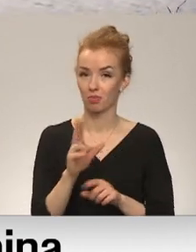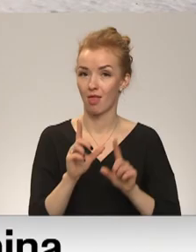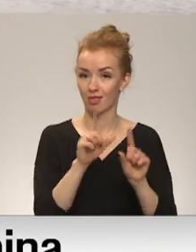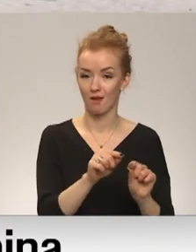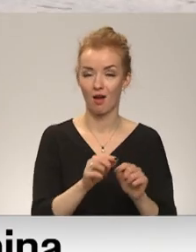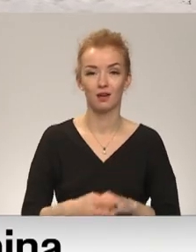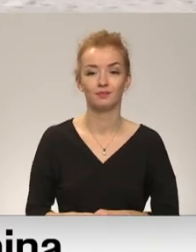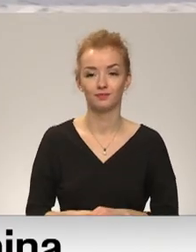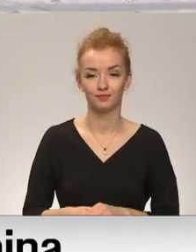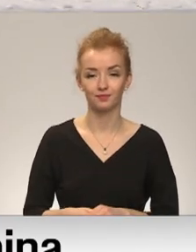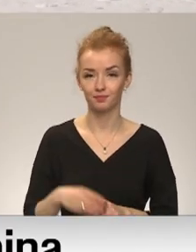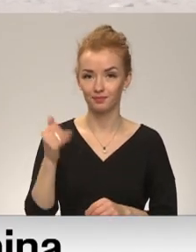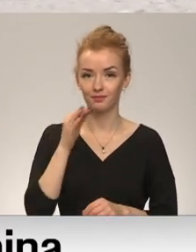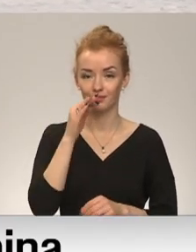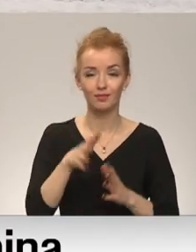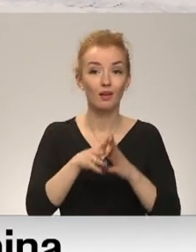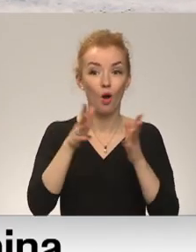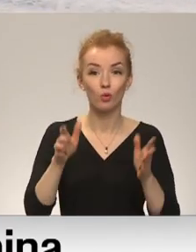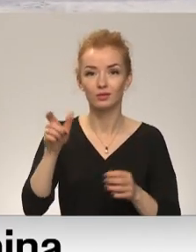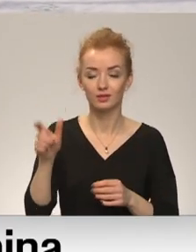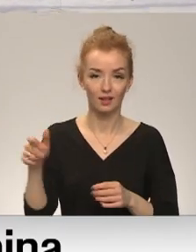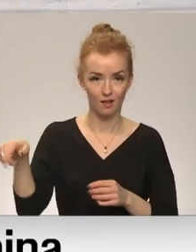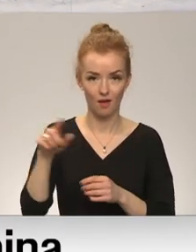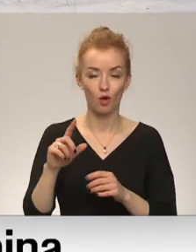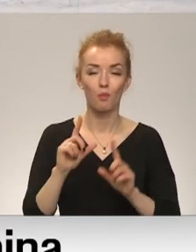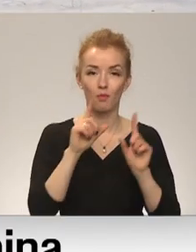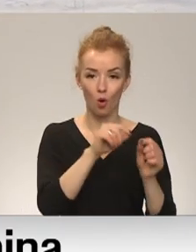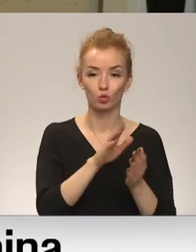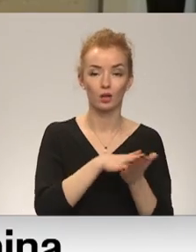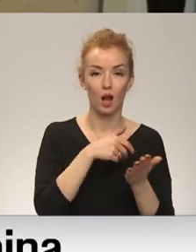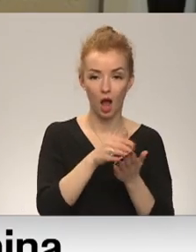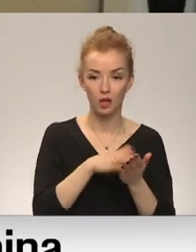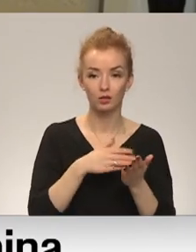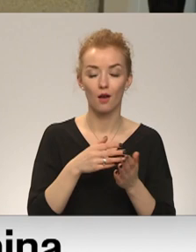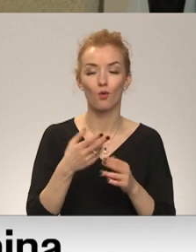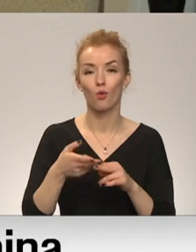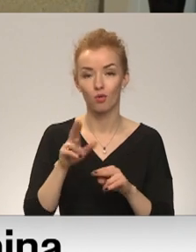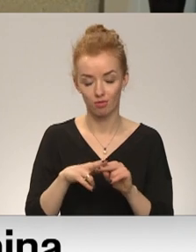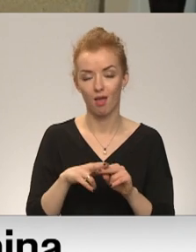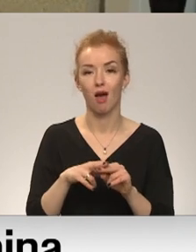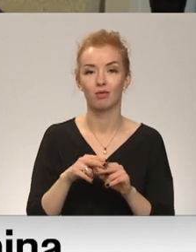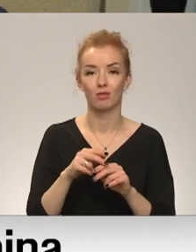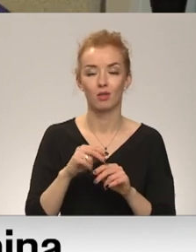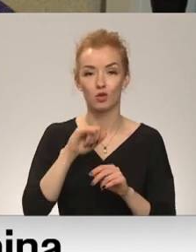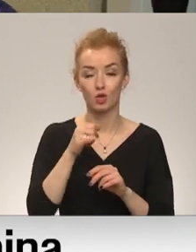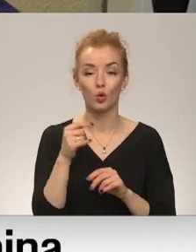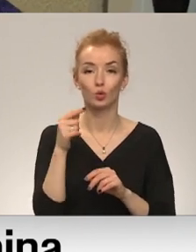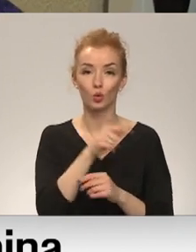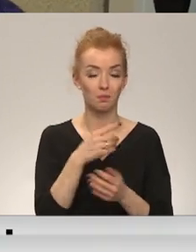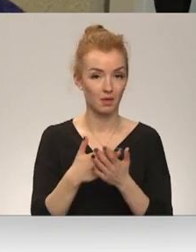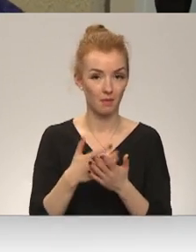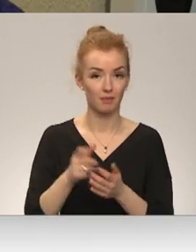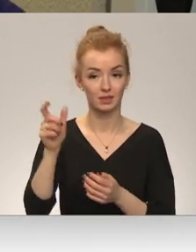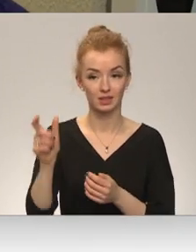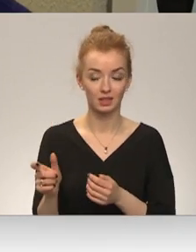nedavās. Daudz cilvēku joprojām brauca uz Krāslavu un tad, kad bija mēs Aglonas novada. Ja tur, piemēram,